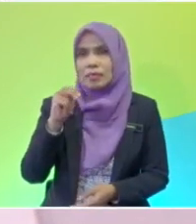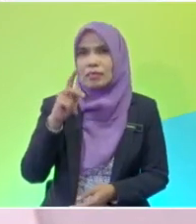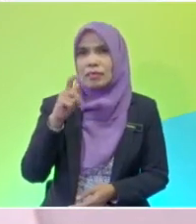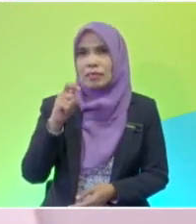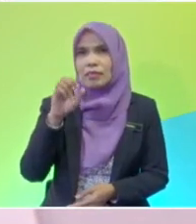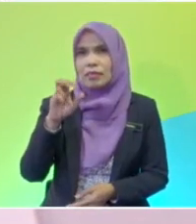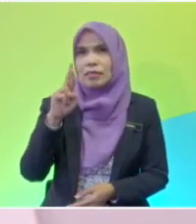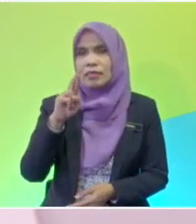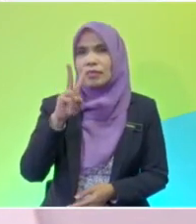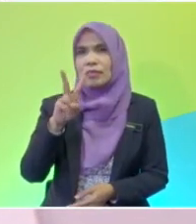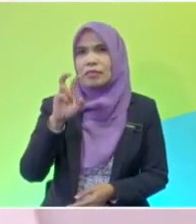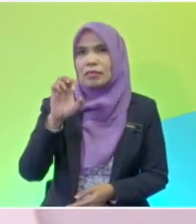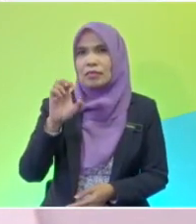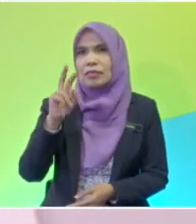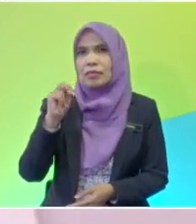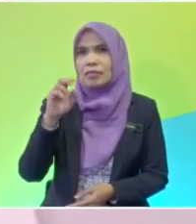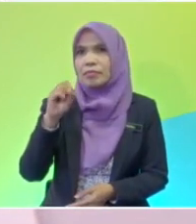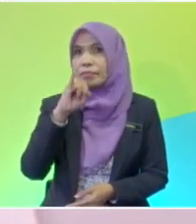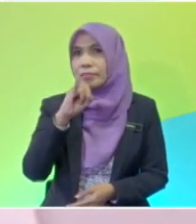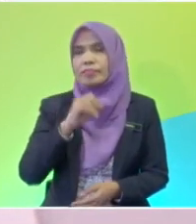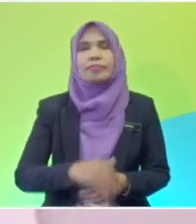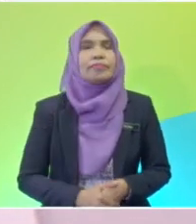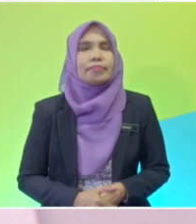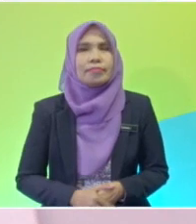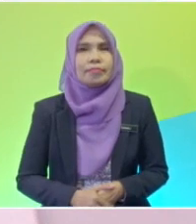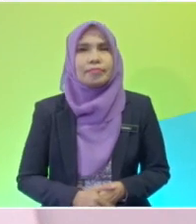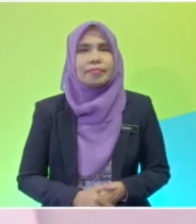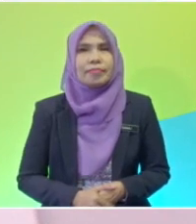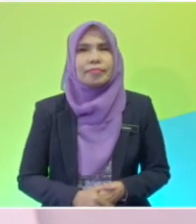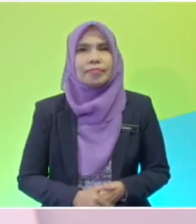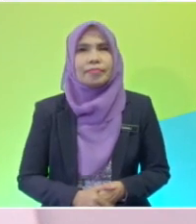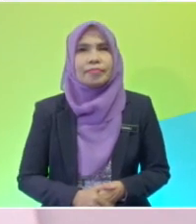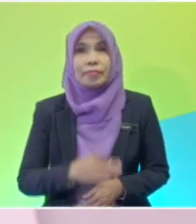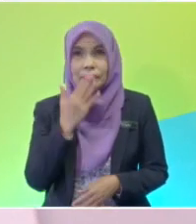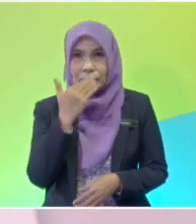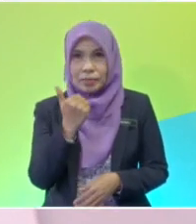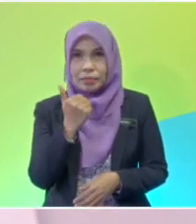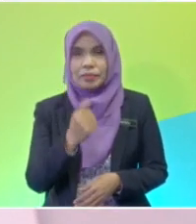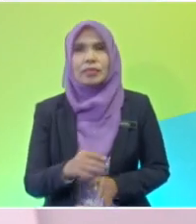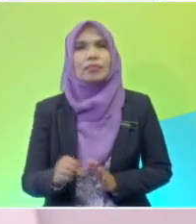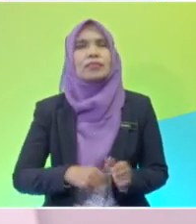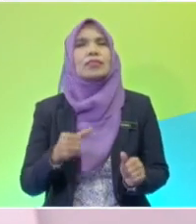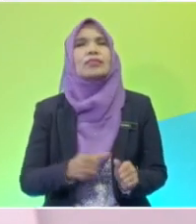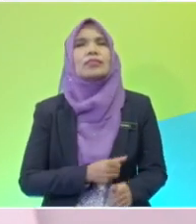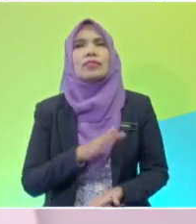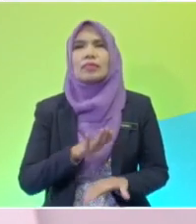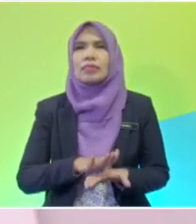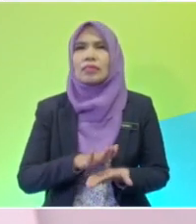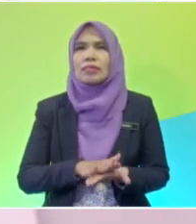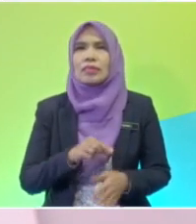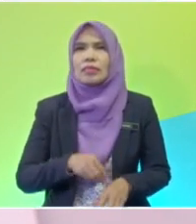tambah boleh Kenapa setiap sekolah diwajibkan